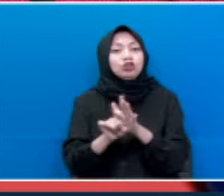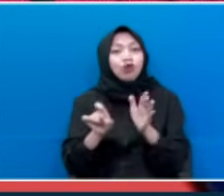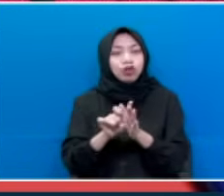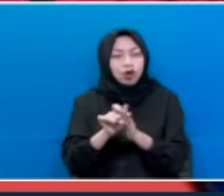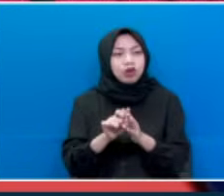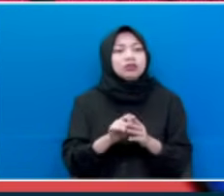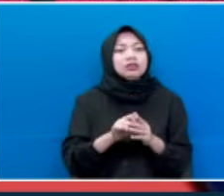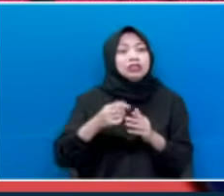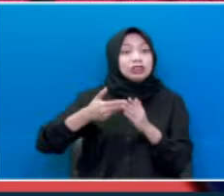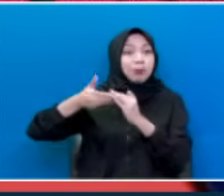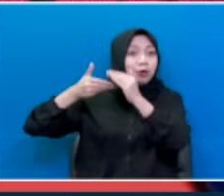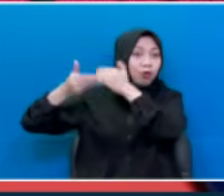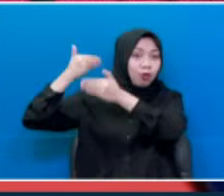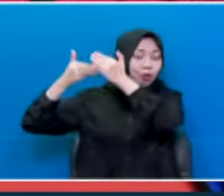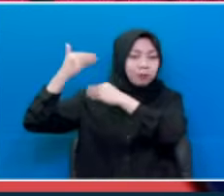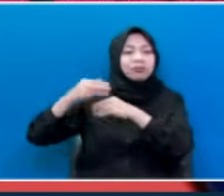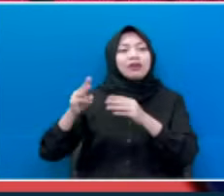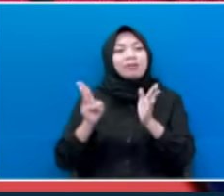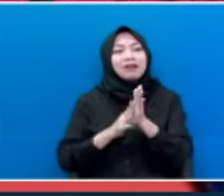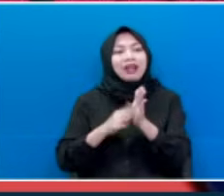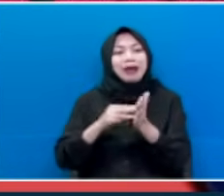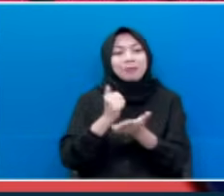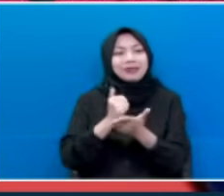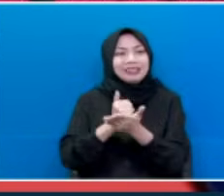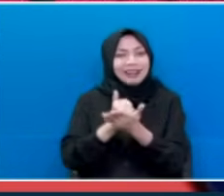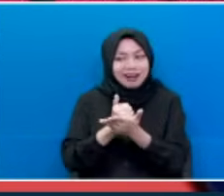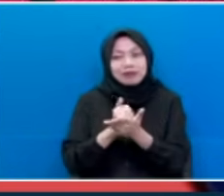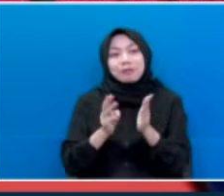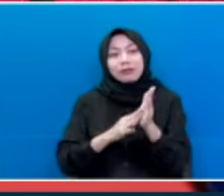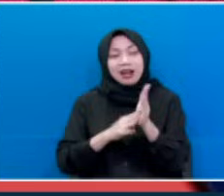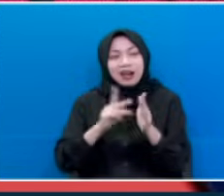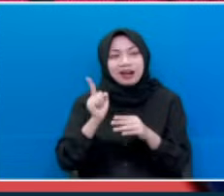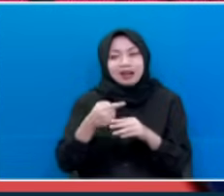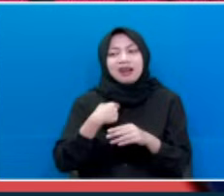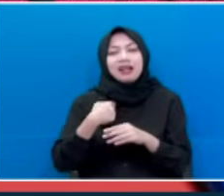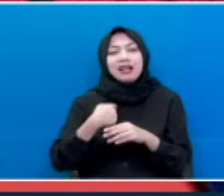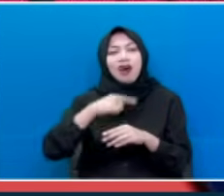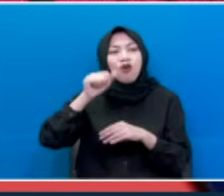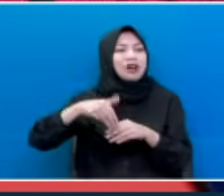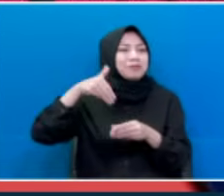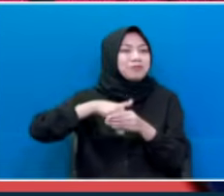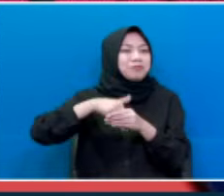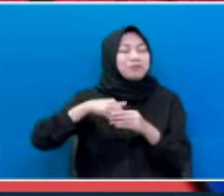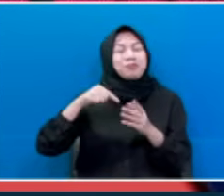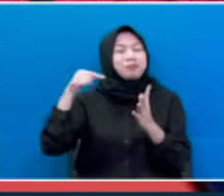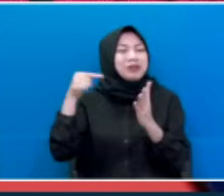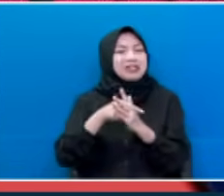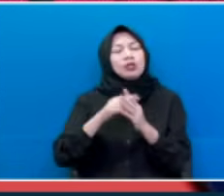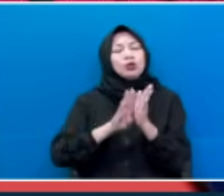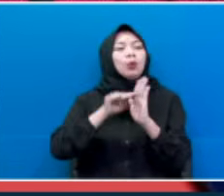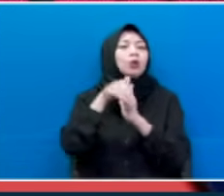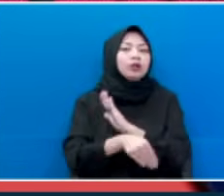dalam konflik kepentingan ini ya agak susah tuh mendapatkan ee itu tapi kemudian catatan yang penting lagi